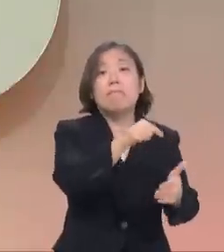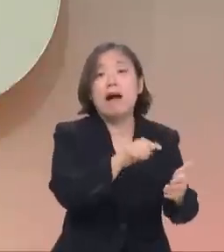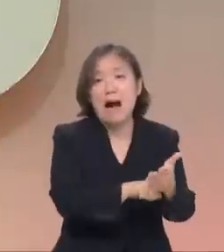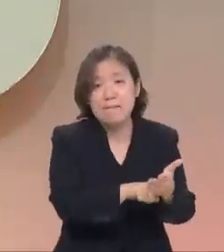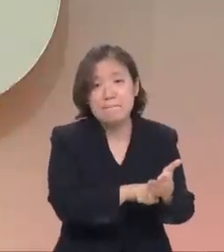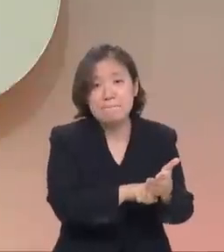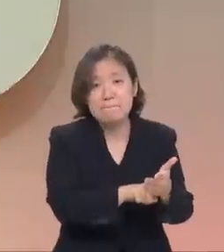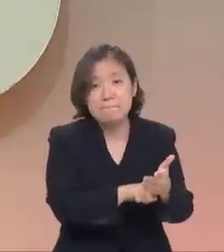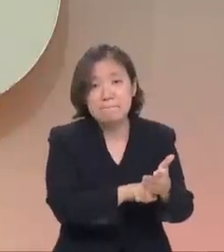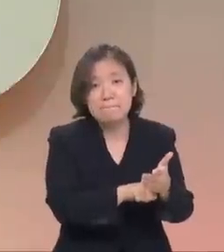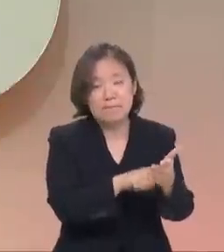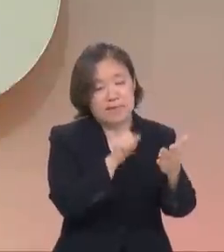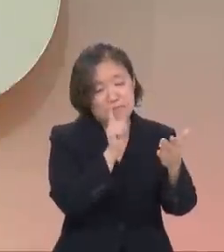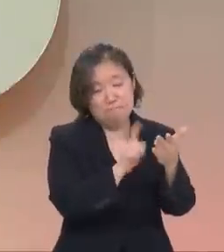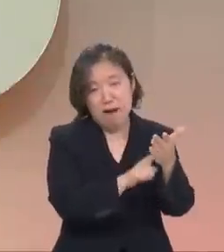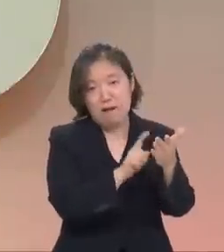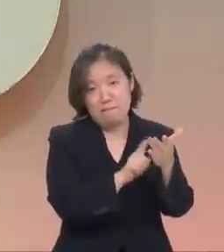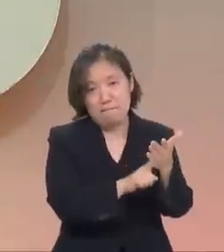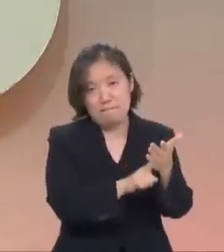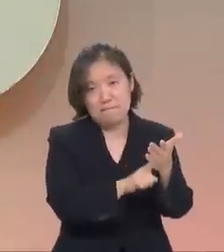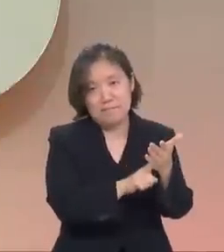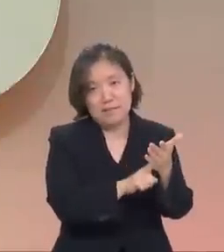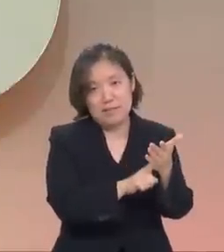저는 그것이 너무나도